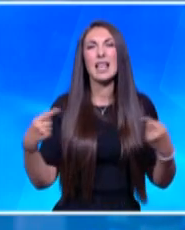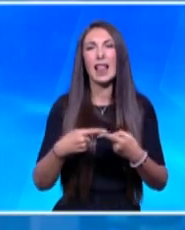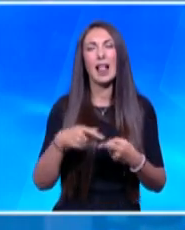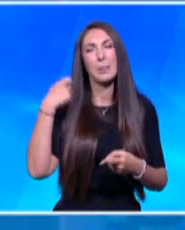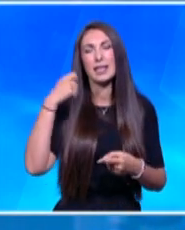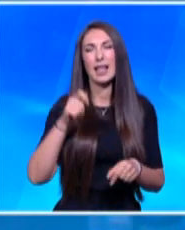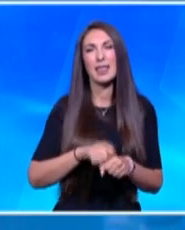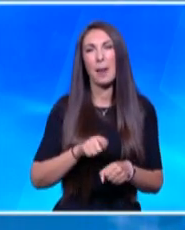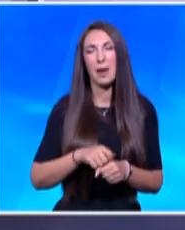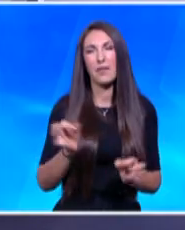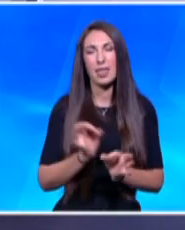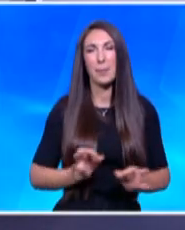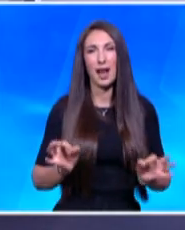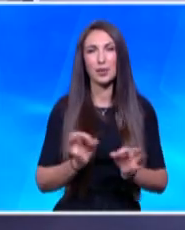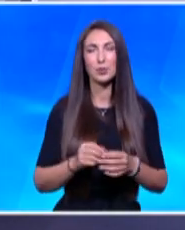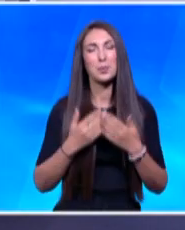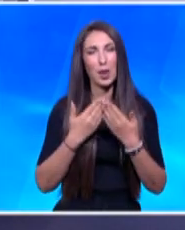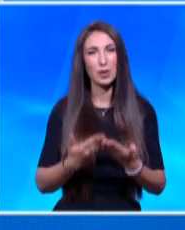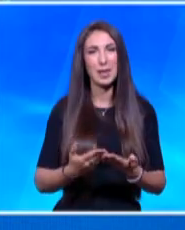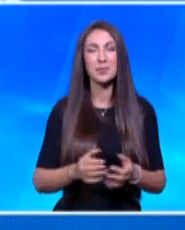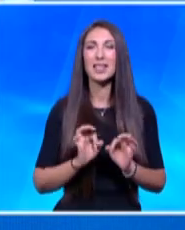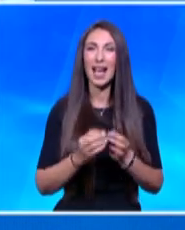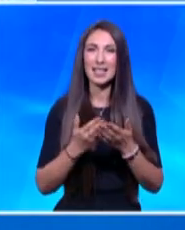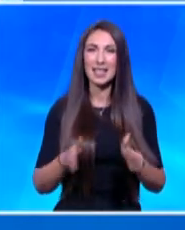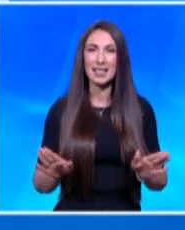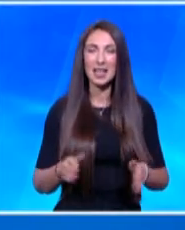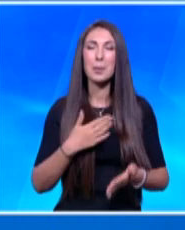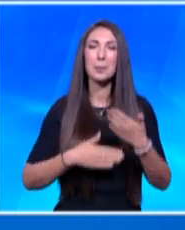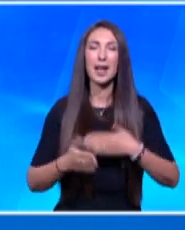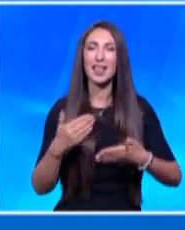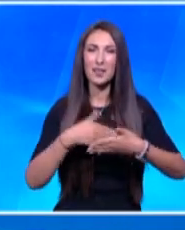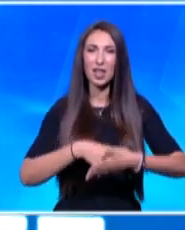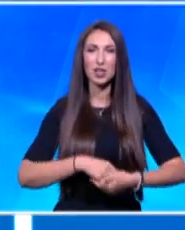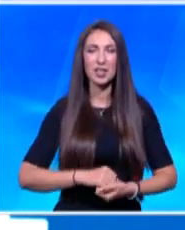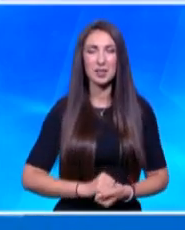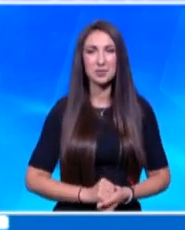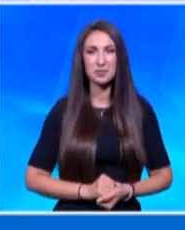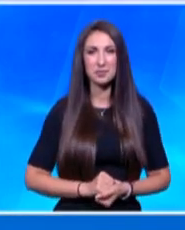предизвика президента с това назначение. Благодаря ви. Така се разделяме. Приятна вечер с БТВ.